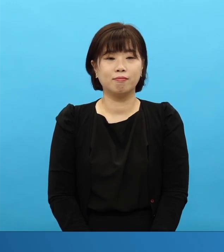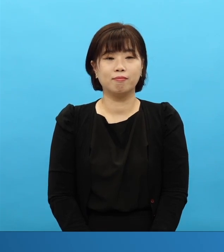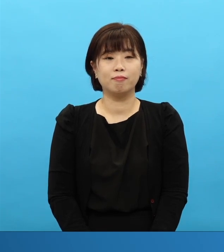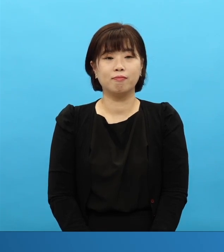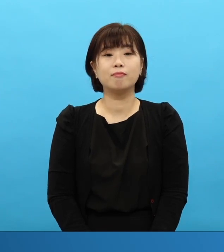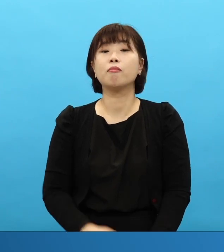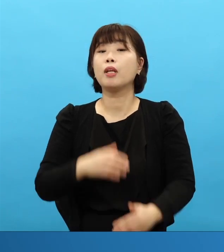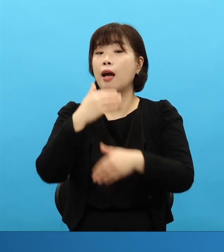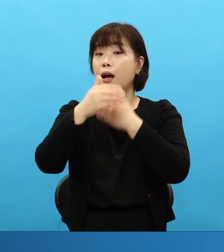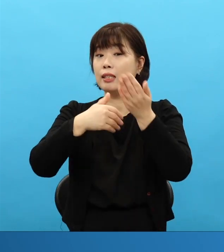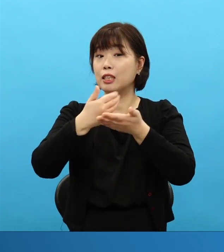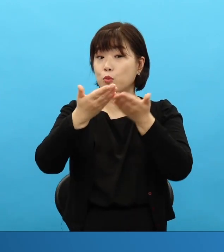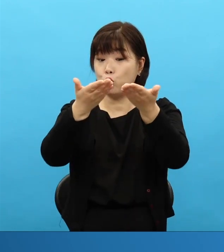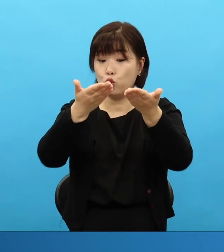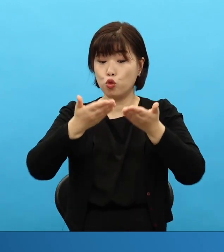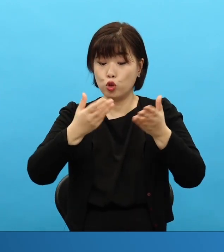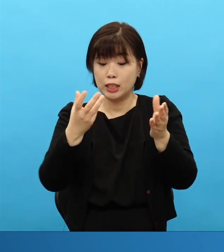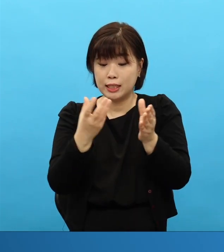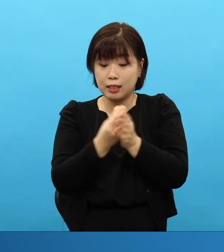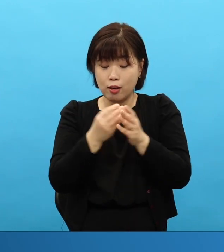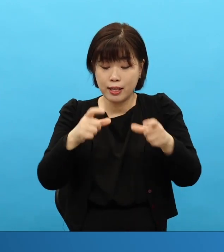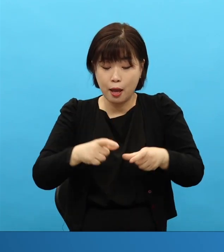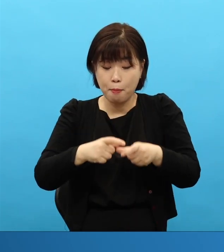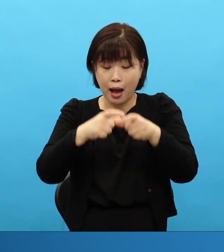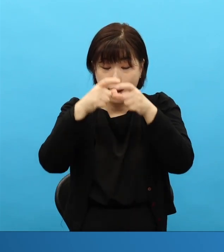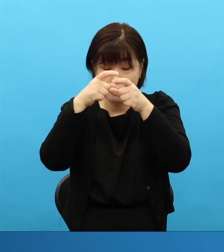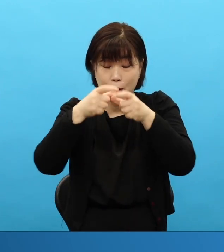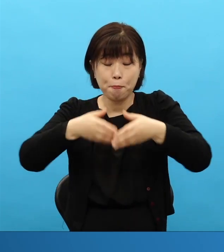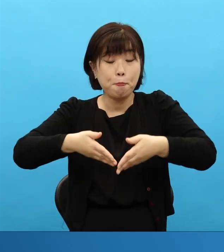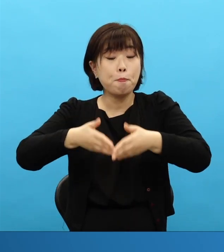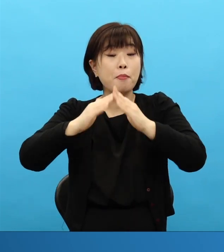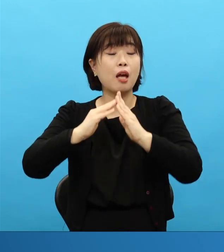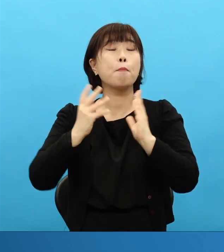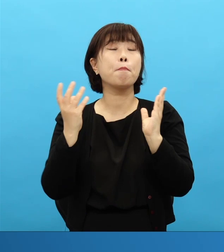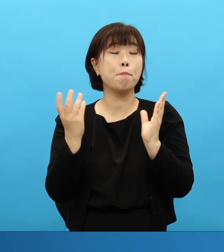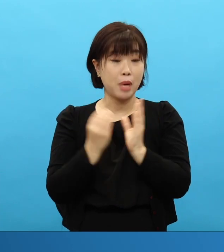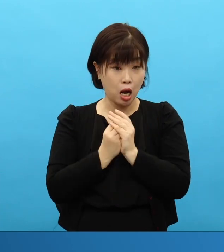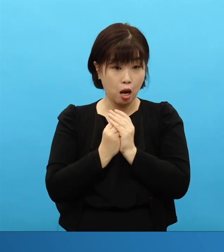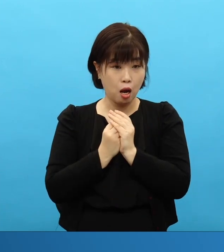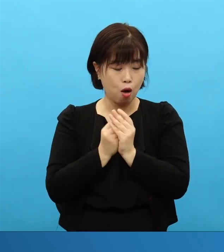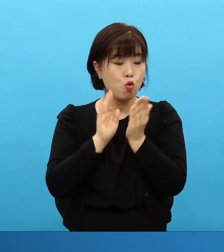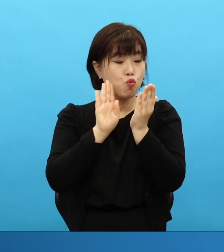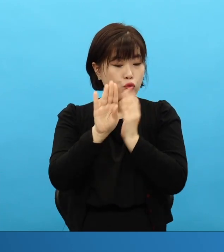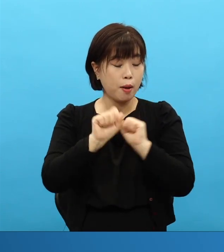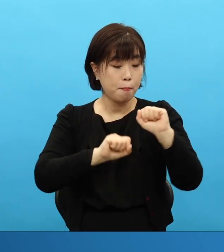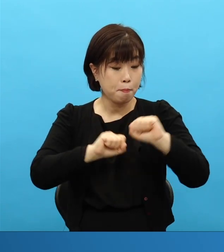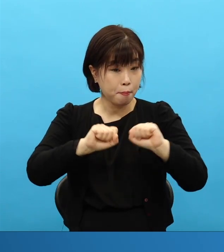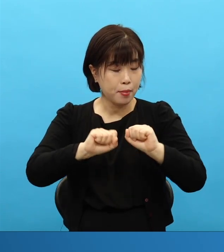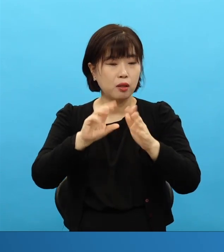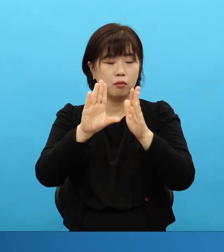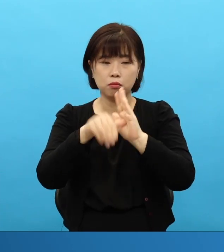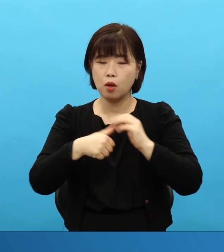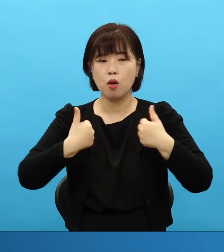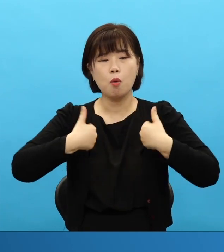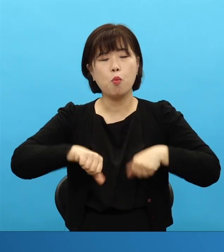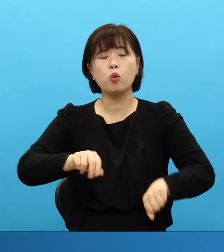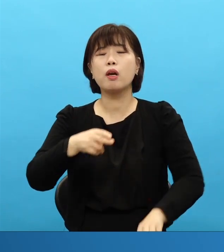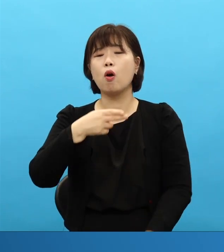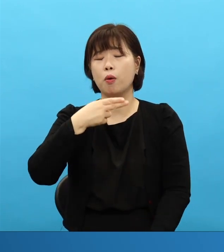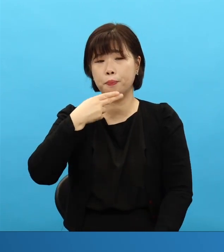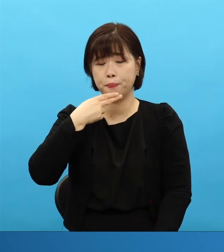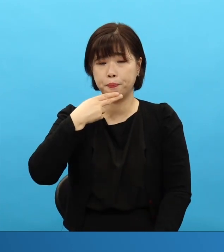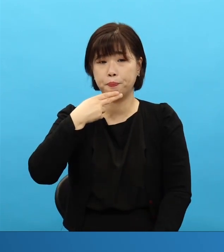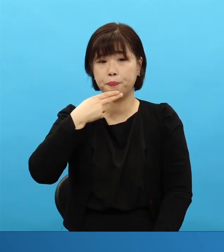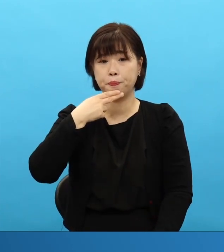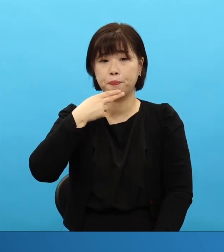하나님이 주신 절대망대를 가지고 나가는 사람들은 포기하지 않아요. Those who go forth with the absolute partisan of